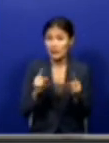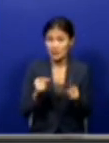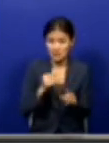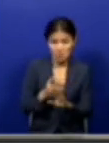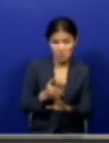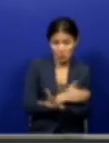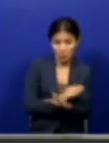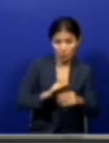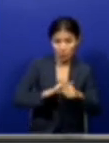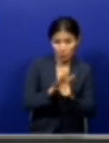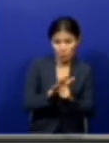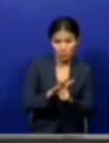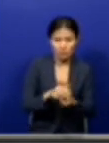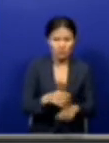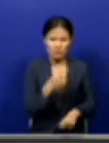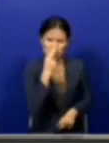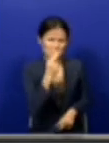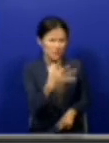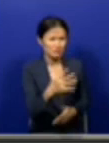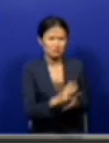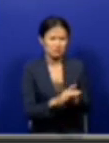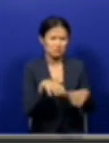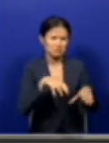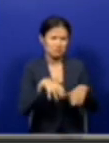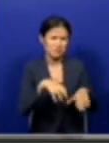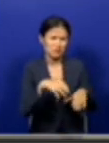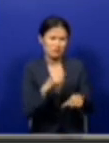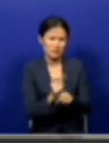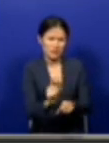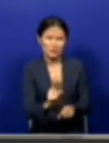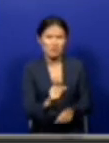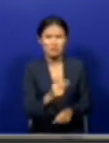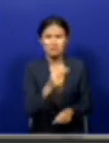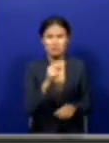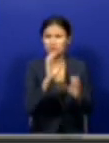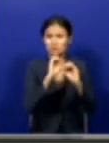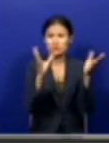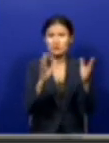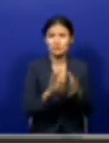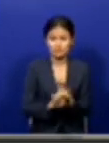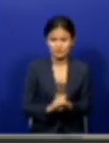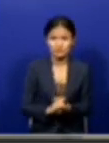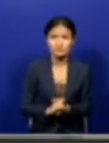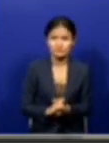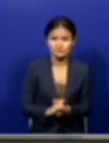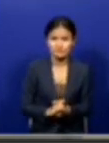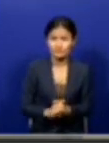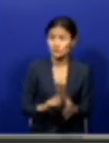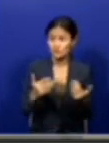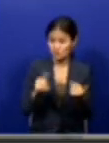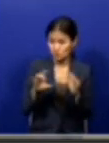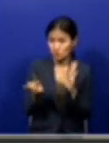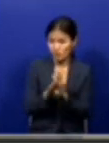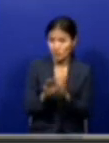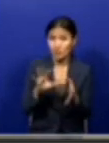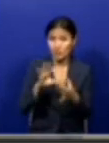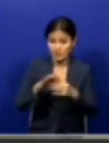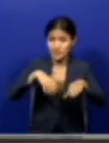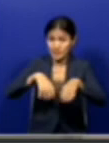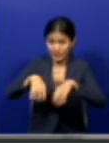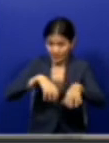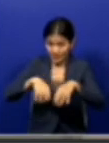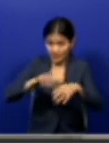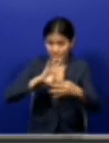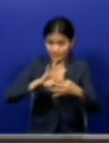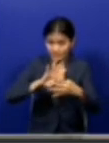รมนะครับแล้วประเด็นสุดท้ายครับที่เอกถามนะครับว่าการบริหารงานจัดการเนี่ยยุทธศาสตร์ช